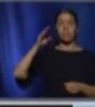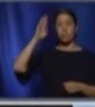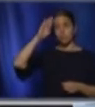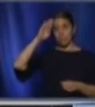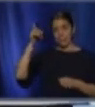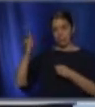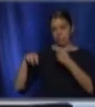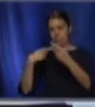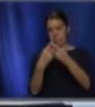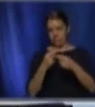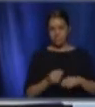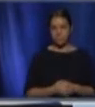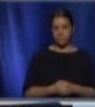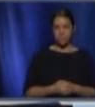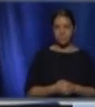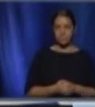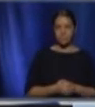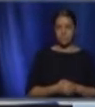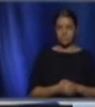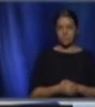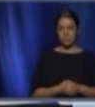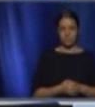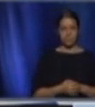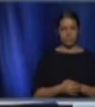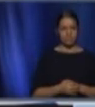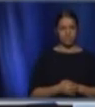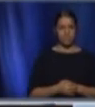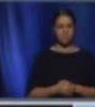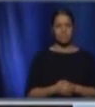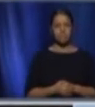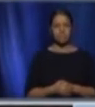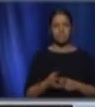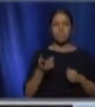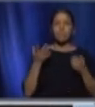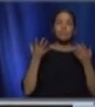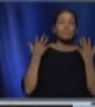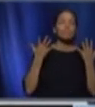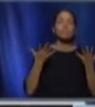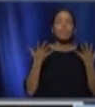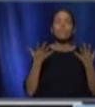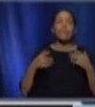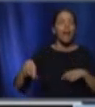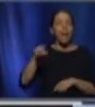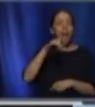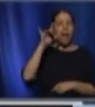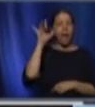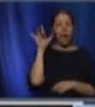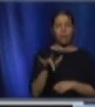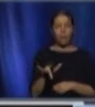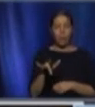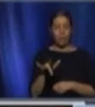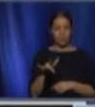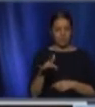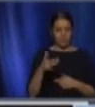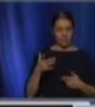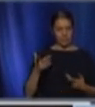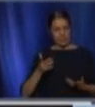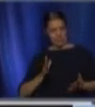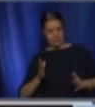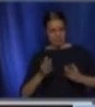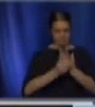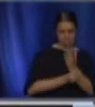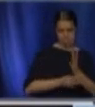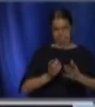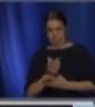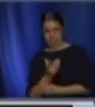souvent un relâchement des mesures parce que ça fait plusieurs semaines que les gens sont de retour au